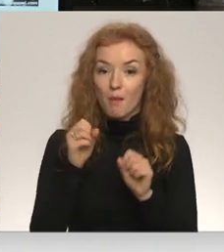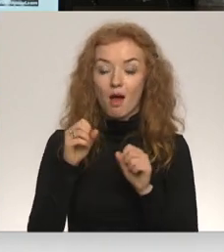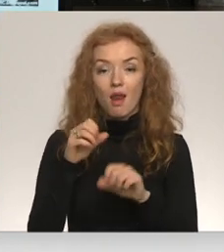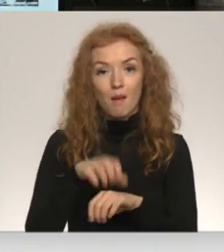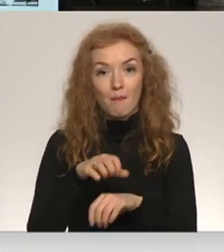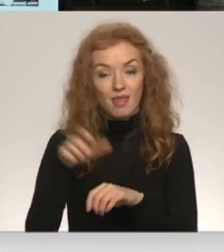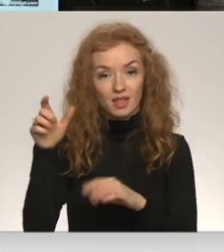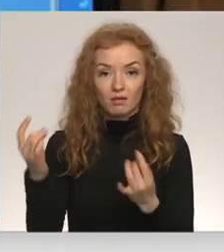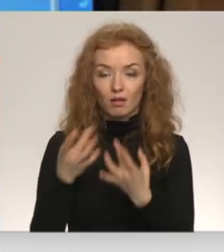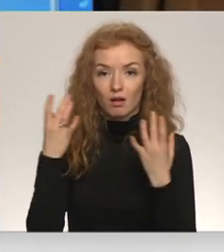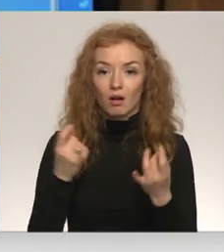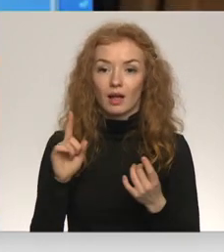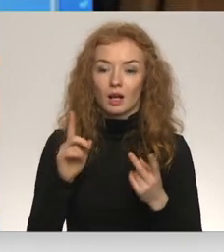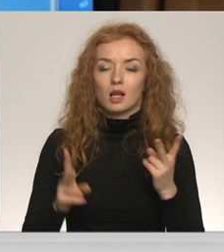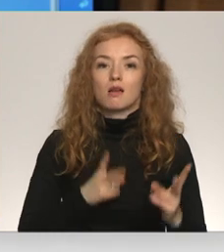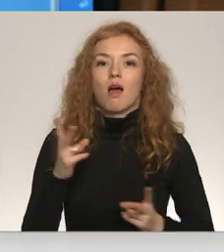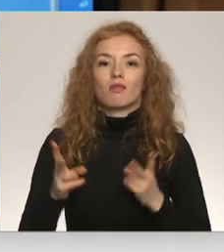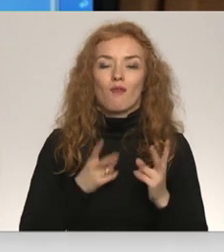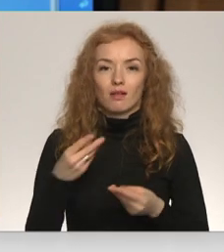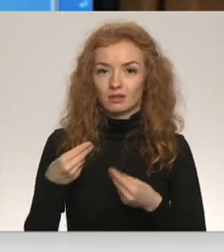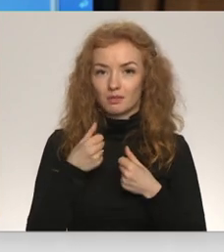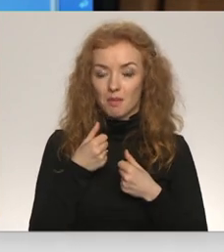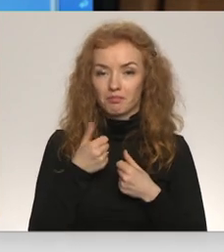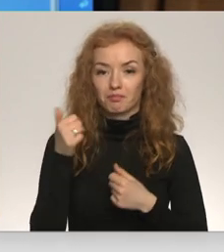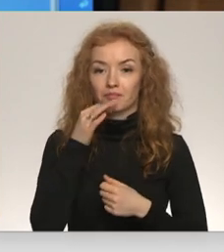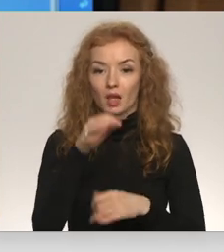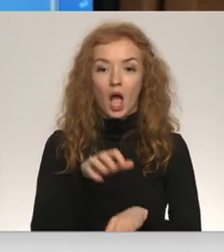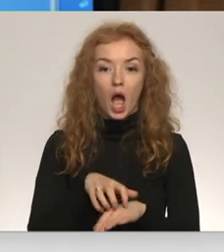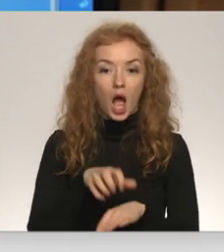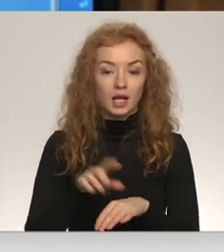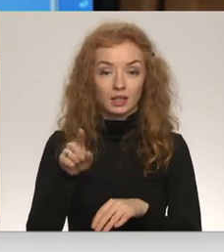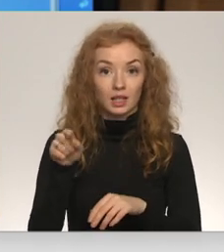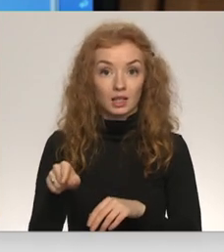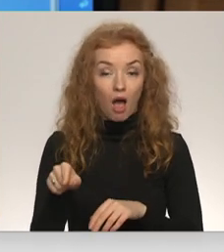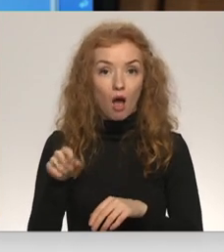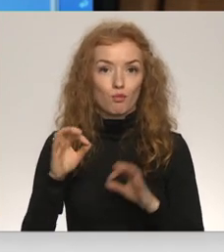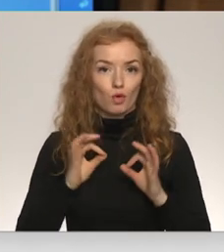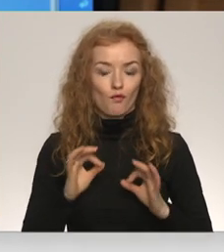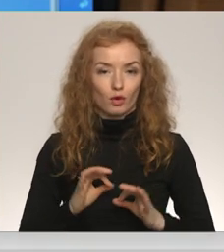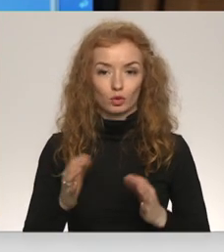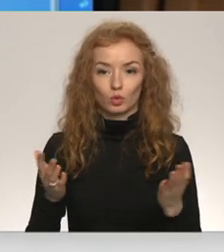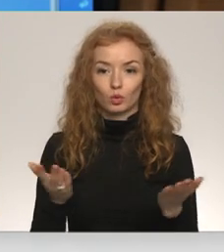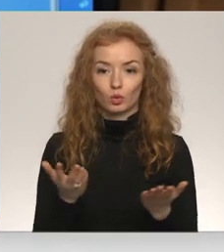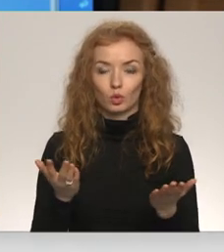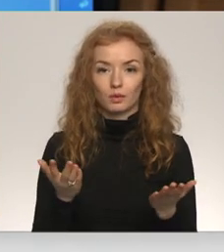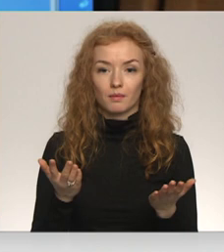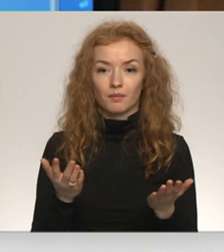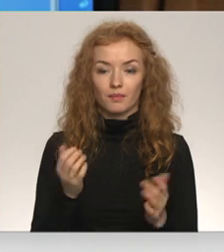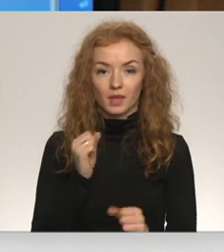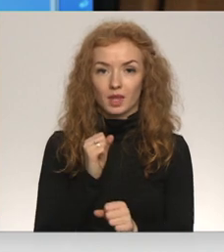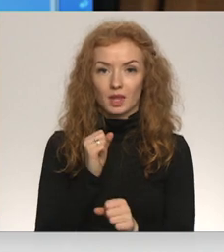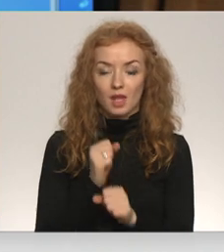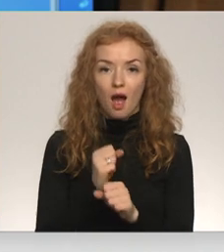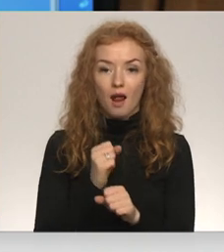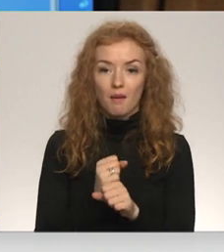iedvesmas lekcijas. Es diezgan esmu pārliecināts, ka ārsts ir tā profesija, kur proporcionāli darbā